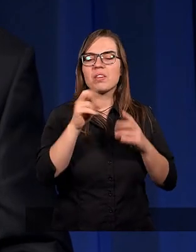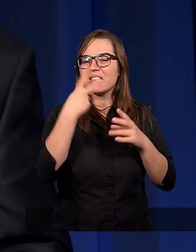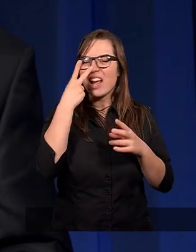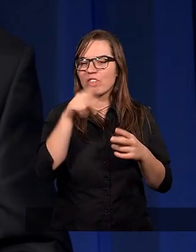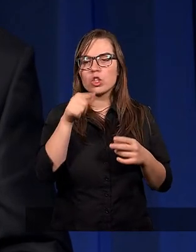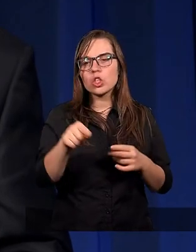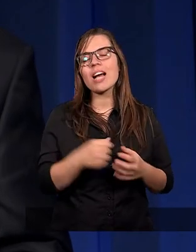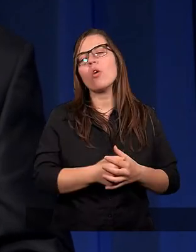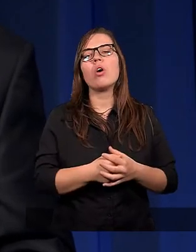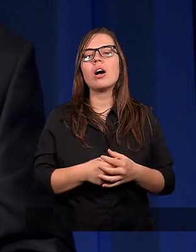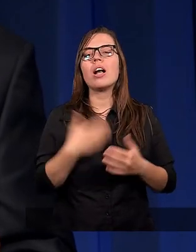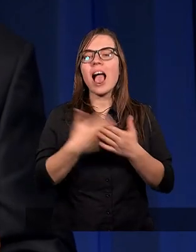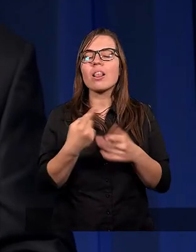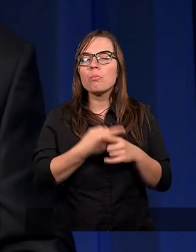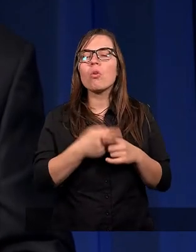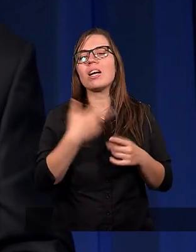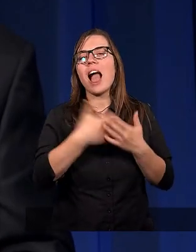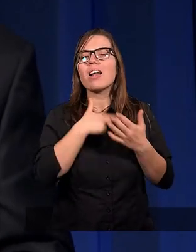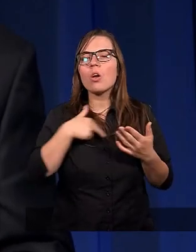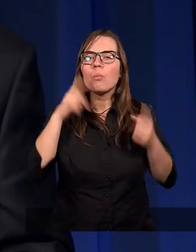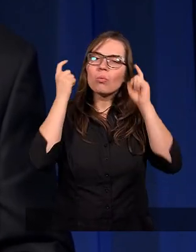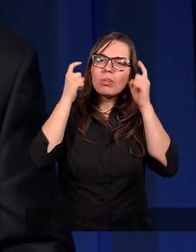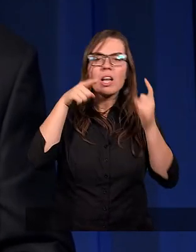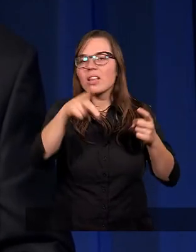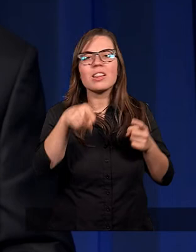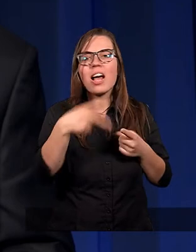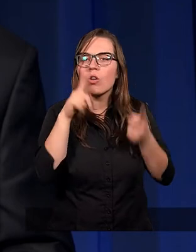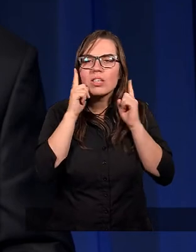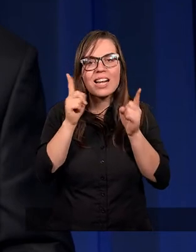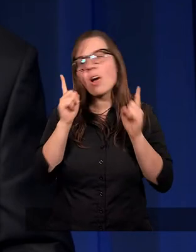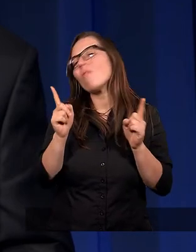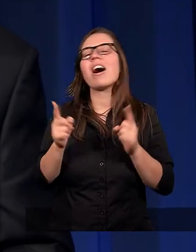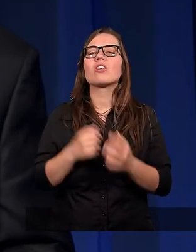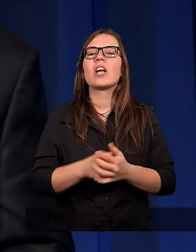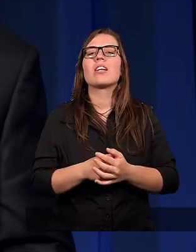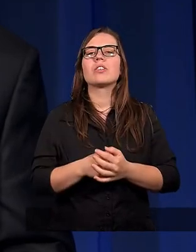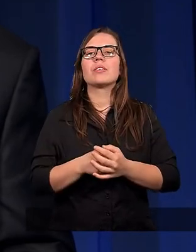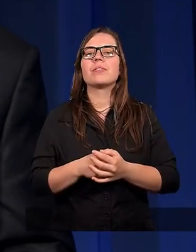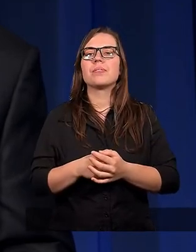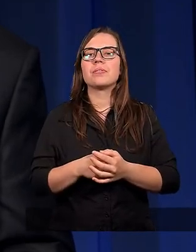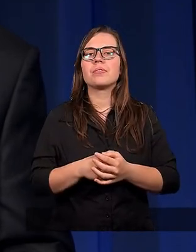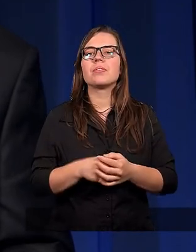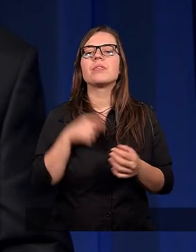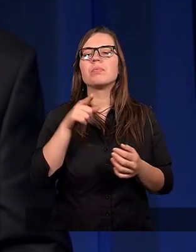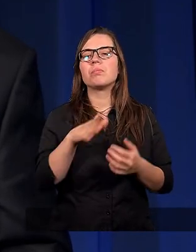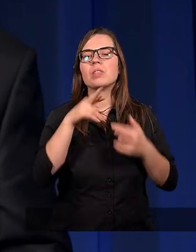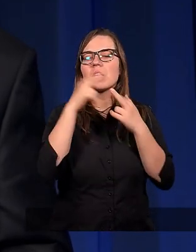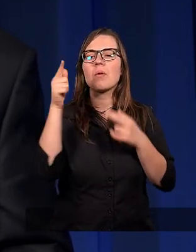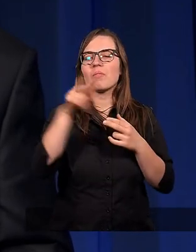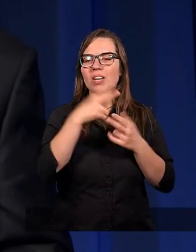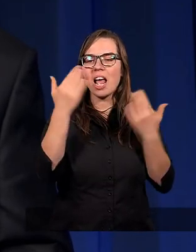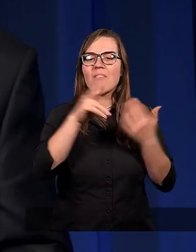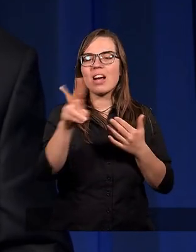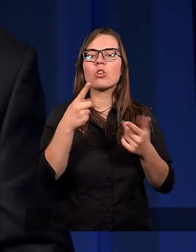widzisz? Dlaczego umartwiamy nasze dusze, a ty tego nie zauważasz? Oto w dniu waszego